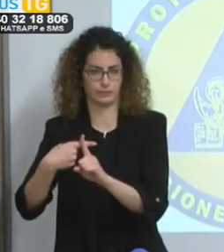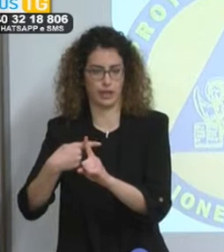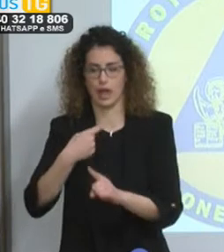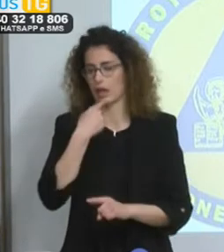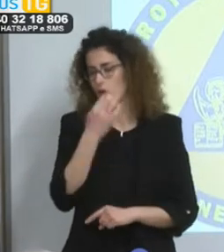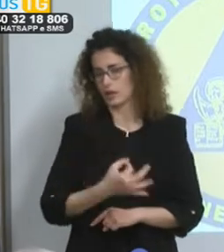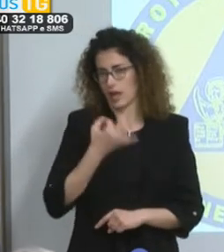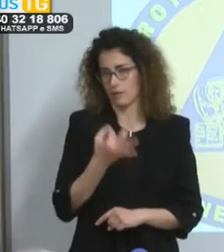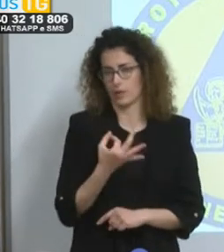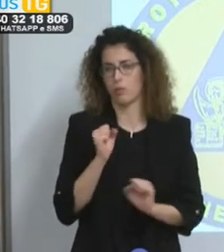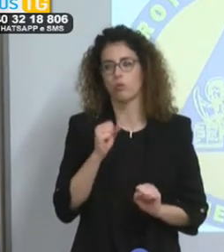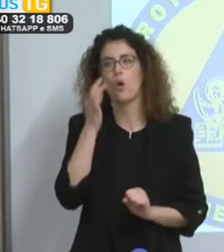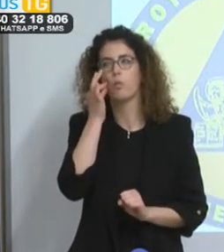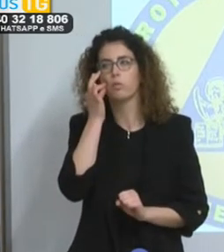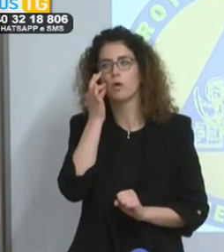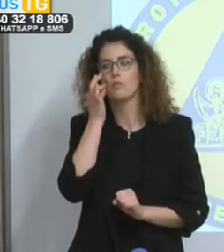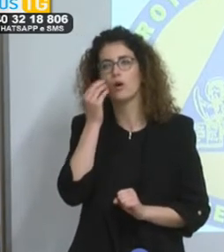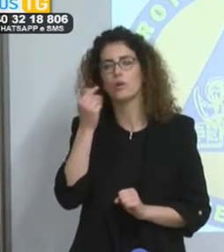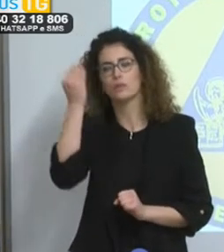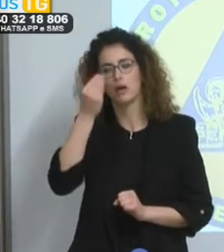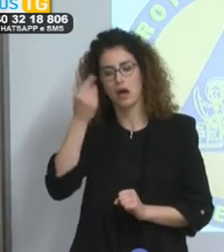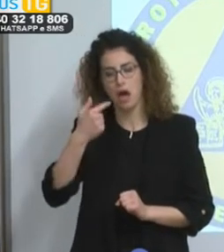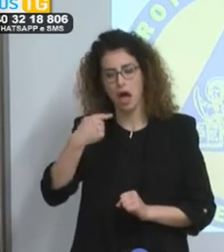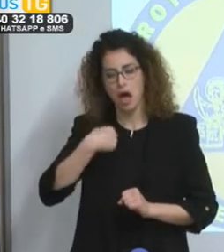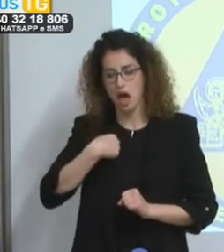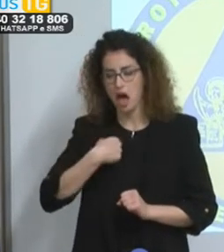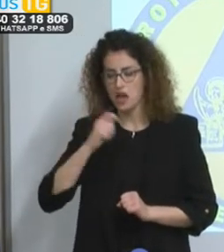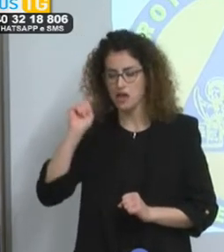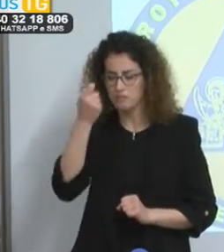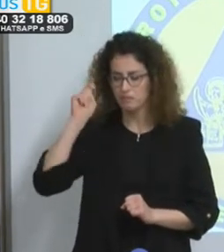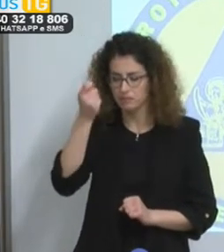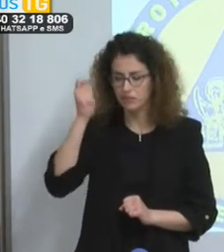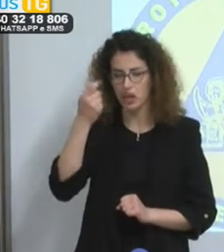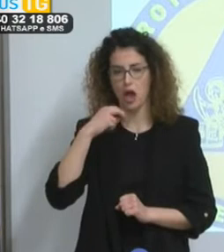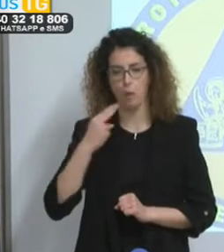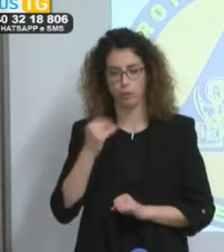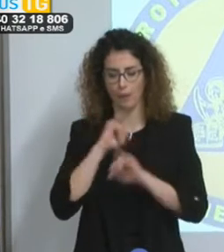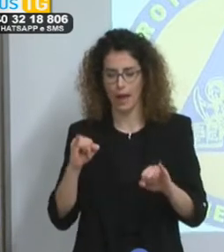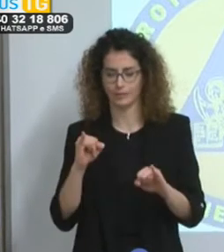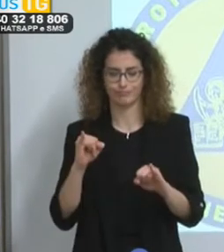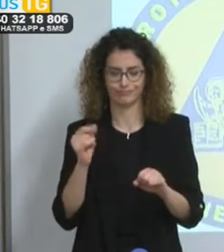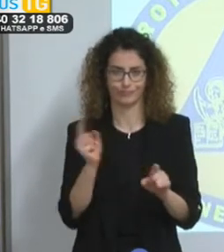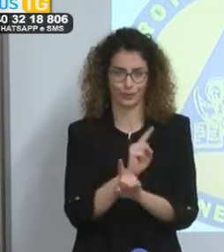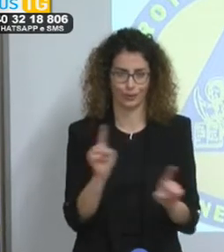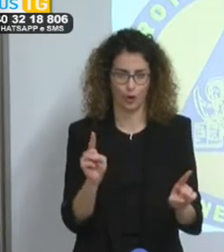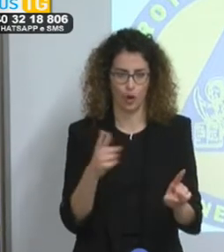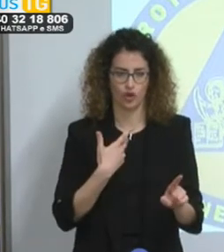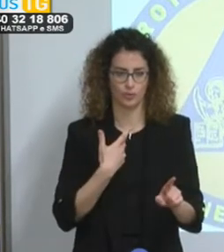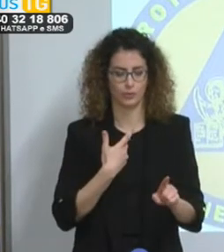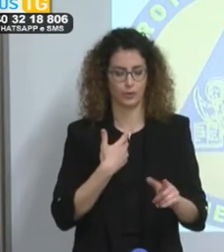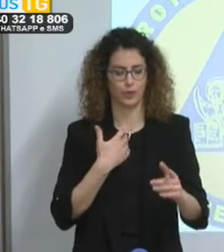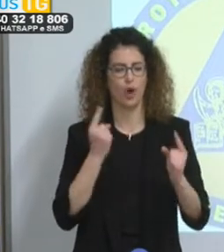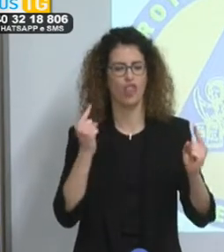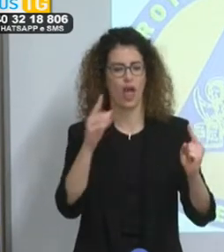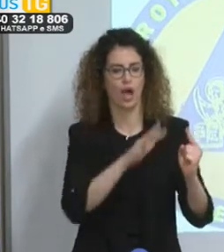cioè forse l'uomo dovrebbe pensare meno alla sua immortalità, alla sua invincibilità. Stiamo davanti a un fenomeno della natura che per certi aspetti è